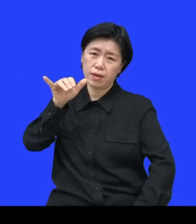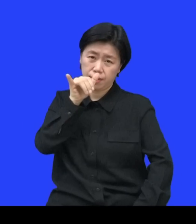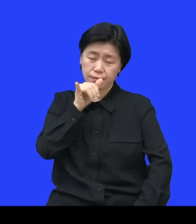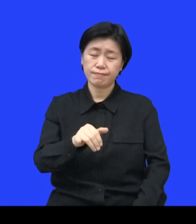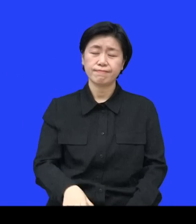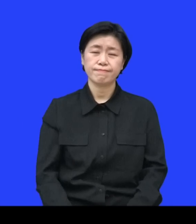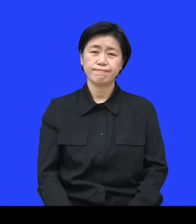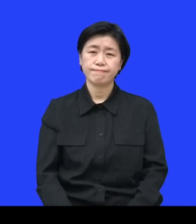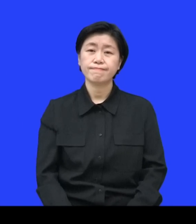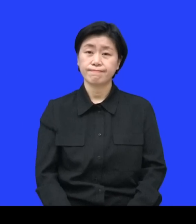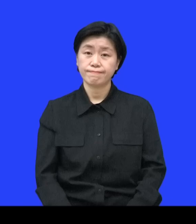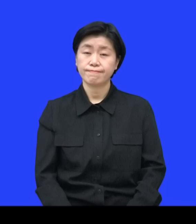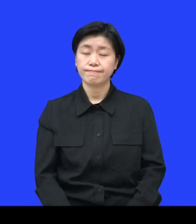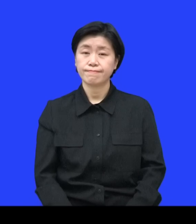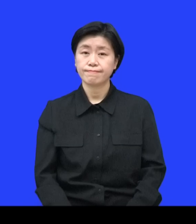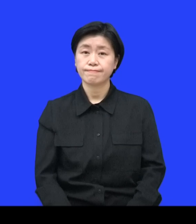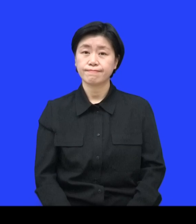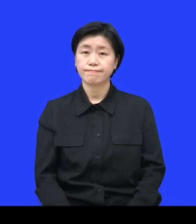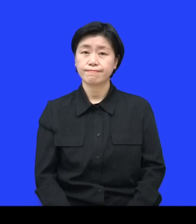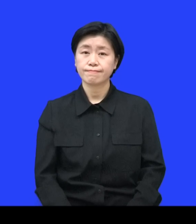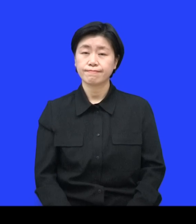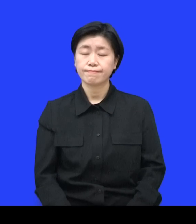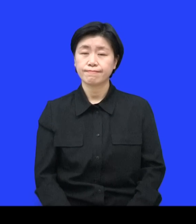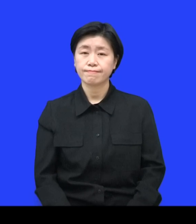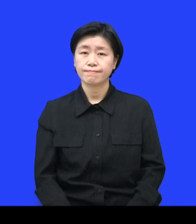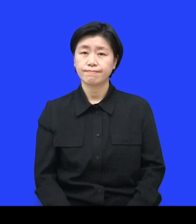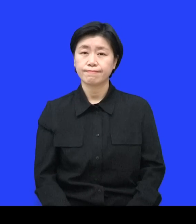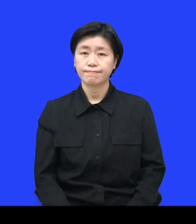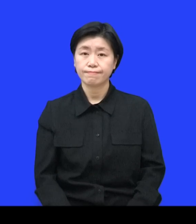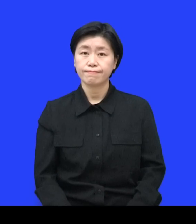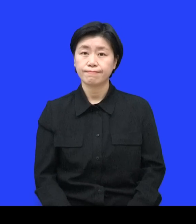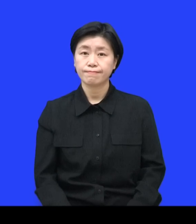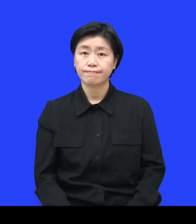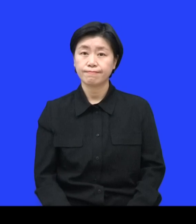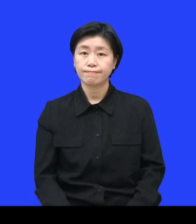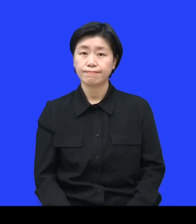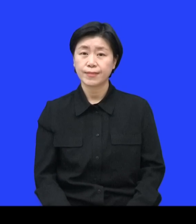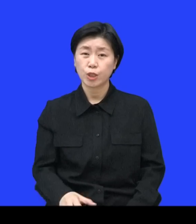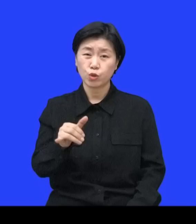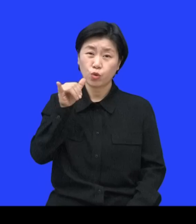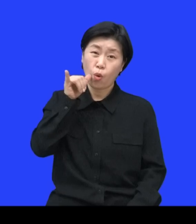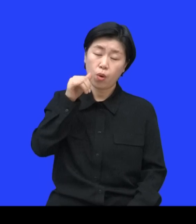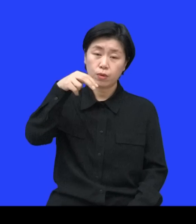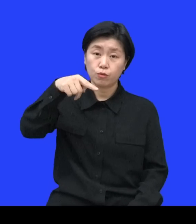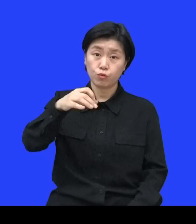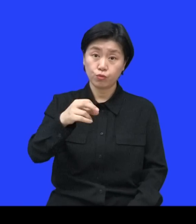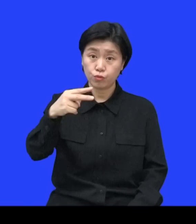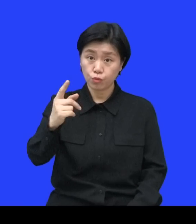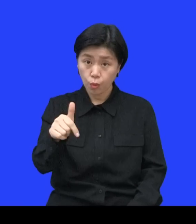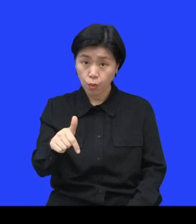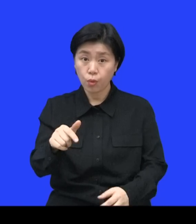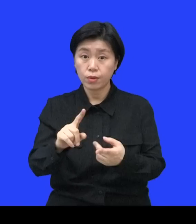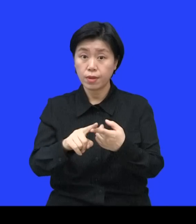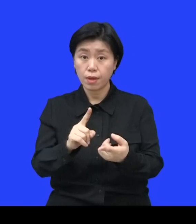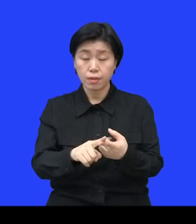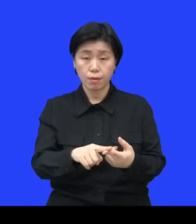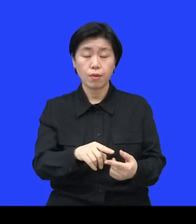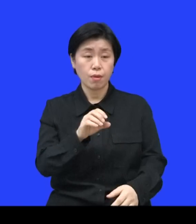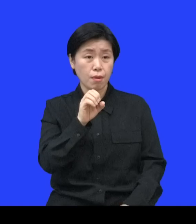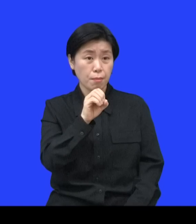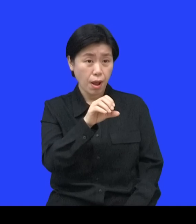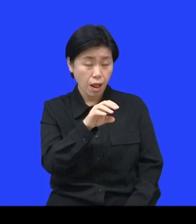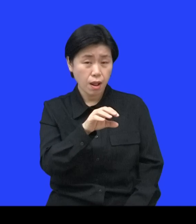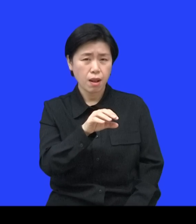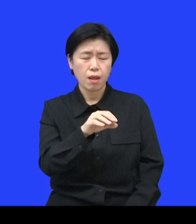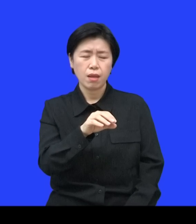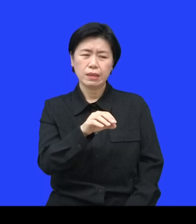그치. 남았던 것 같아요. 아, 어떻게 보면 이제 저희가 중독을 살짝 물어봤는데 중독 중에 좀 슬픈